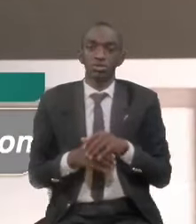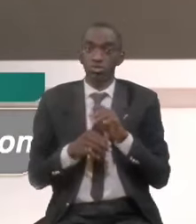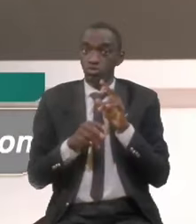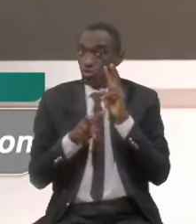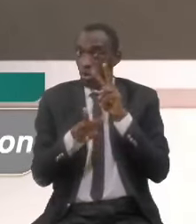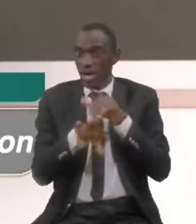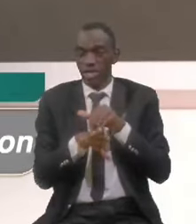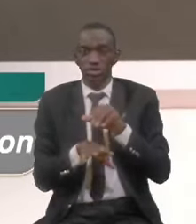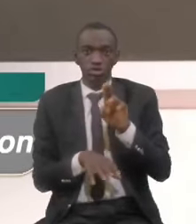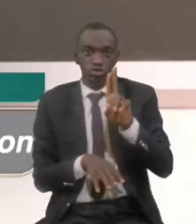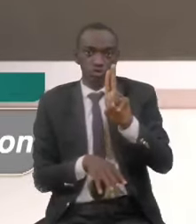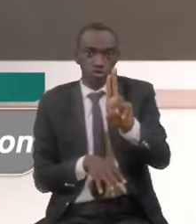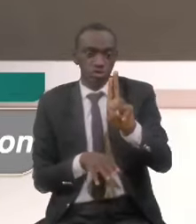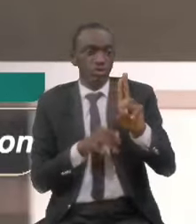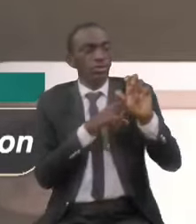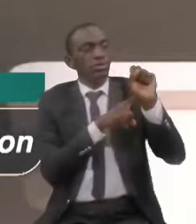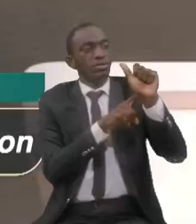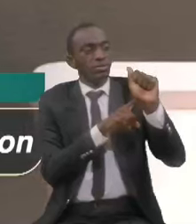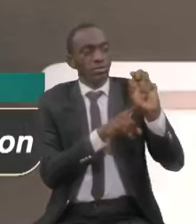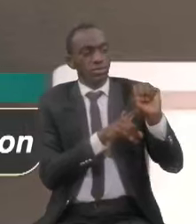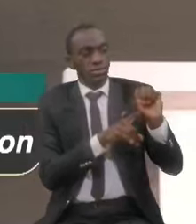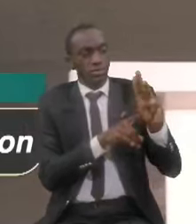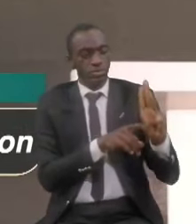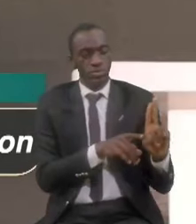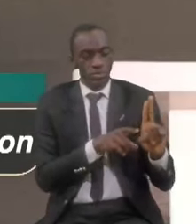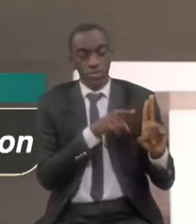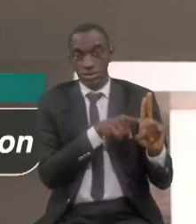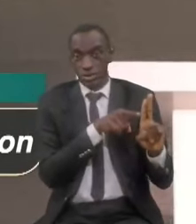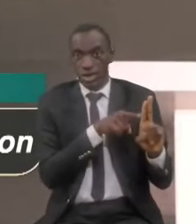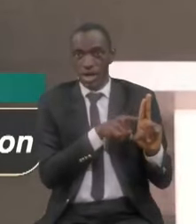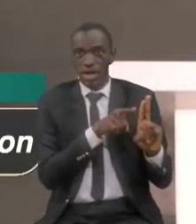Ensuite, dans le nom Samuel,